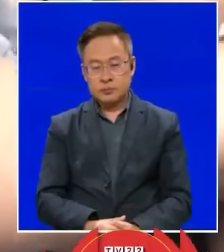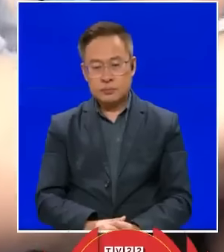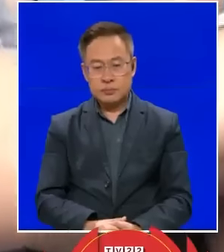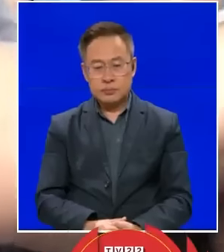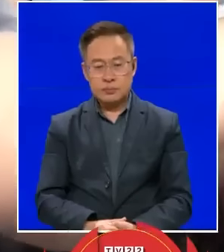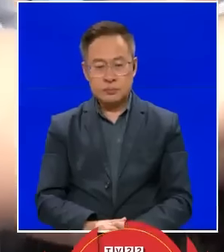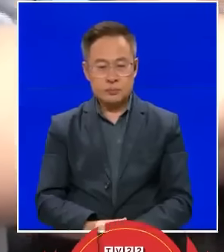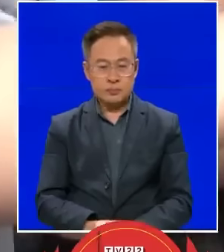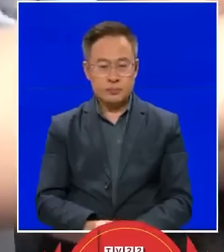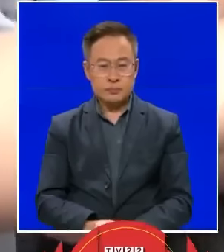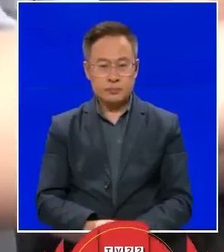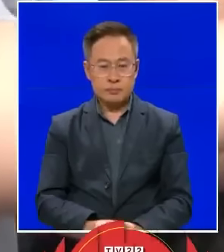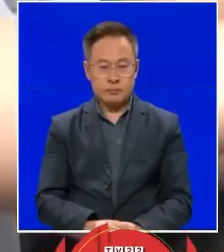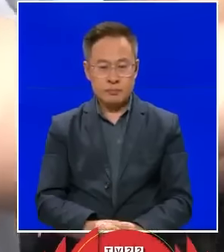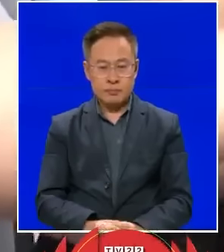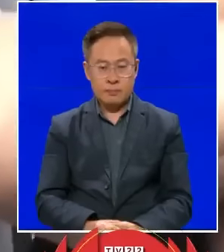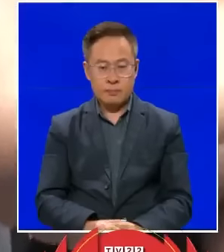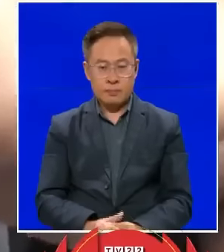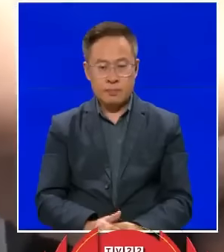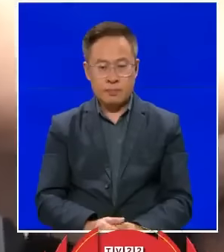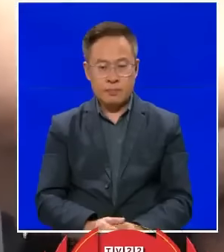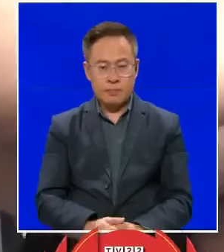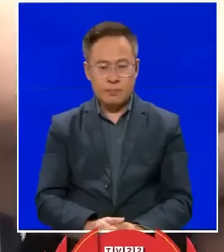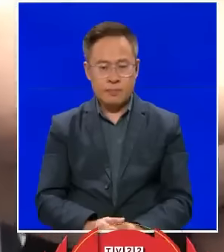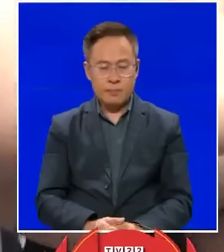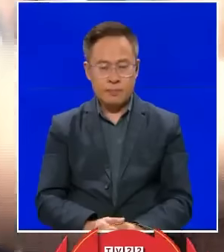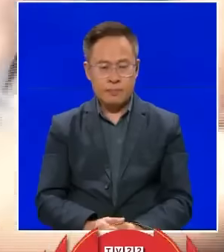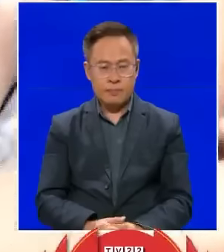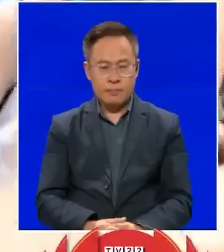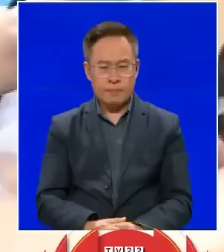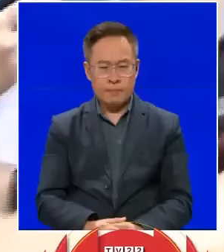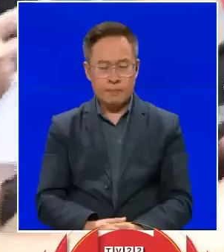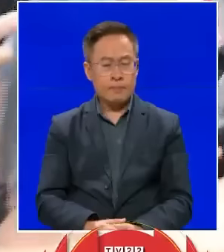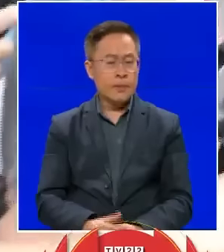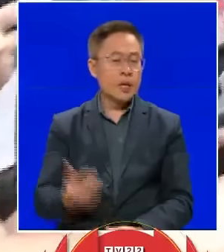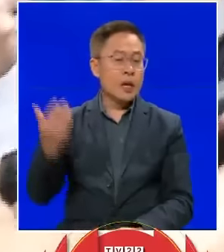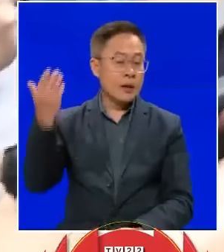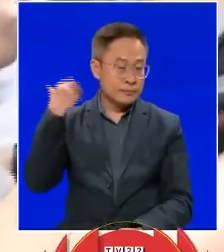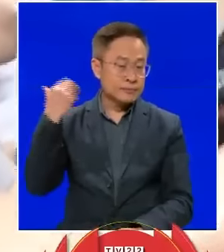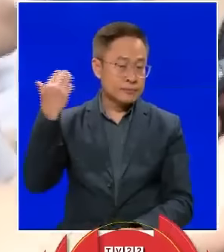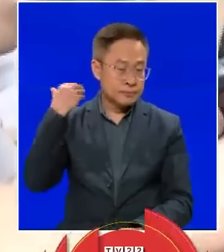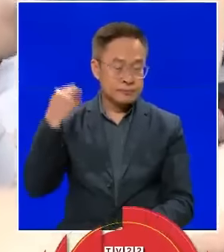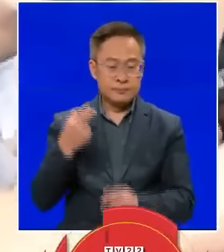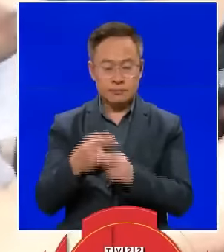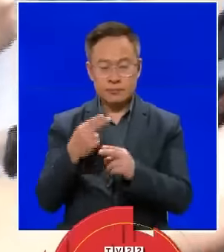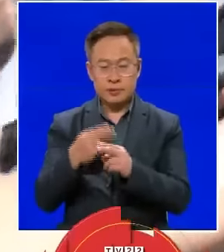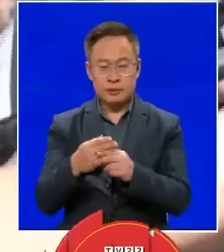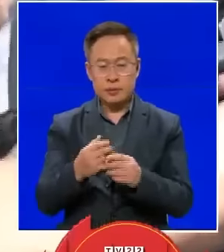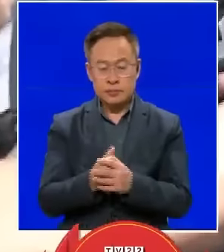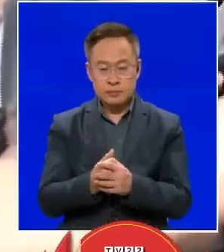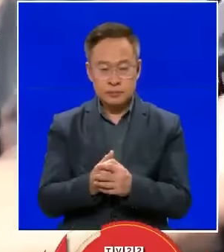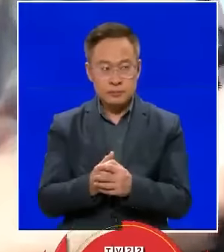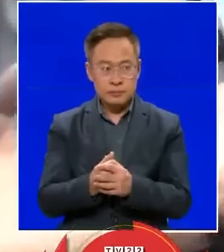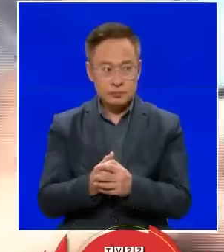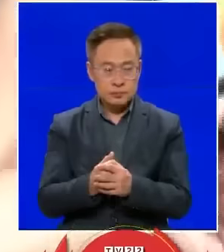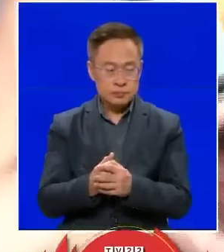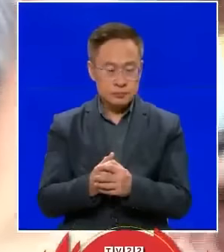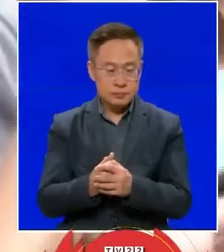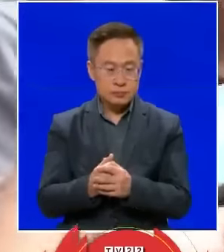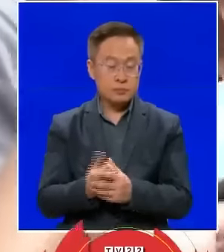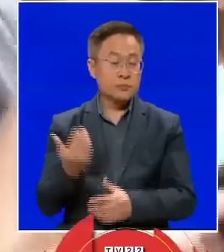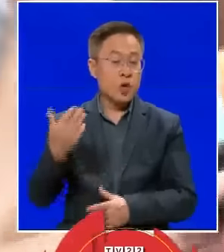ครับเออบุ้งกับหยกเนี่ยจะไปเรียกร้องจริยธรรมเมั้ยก็เห็นว่านะคะ